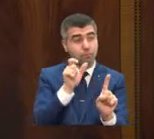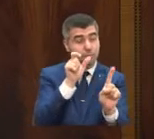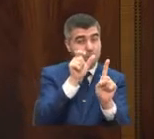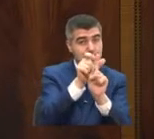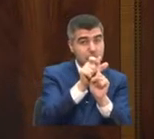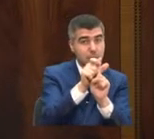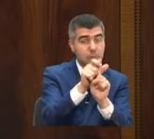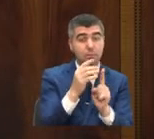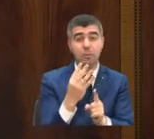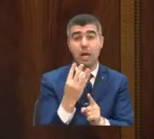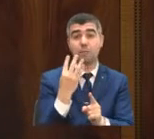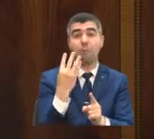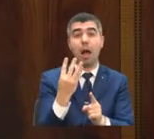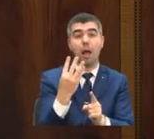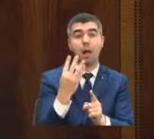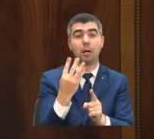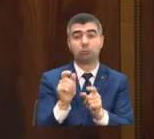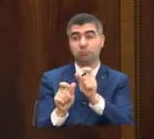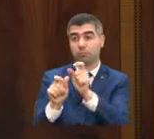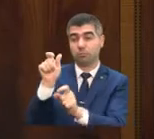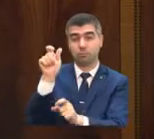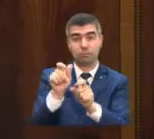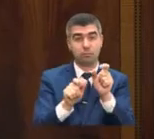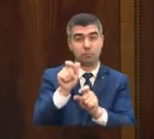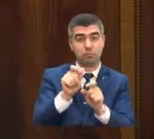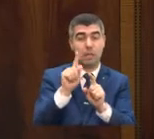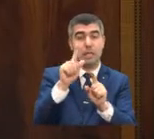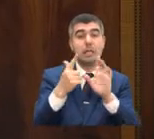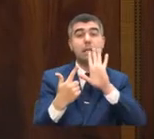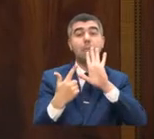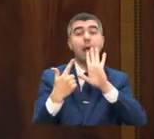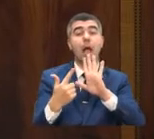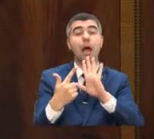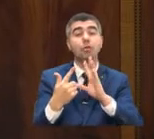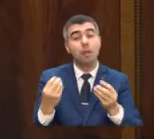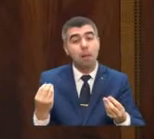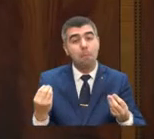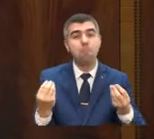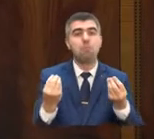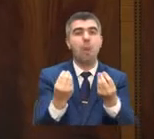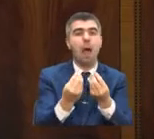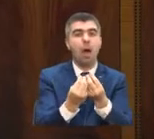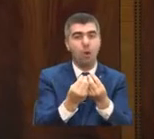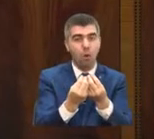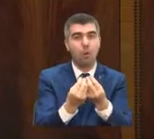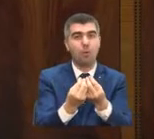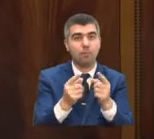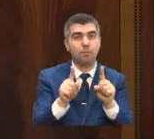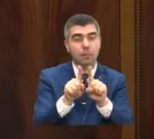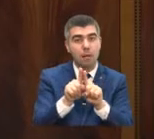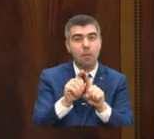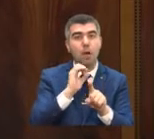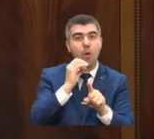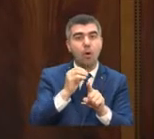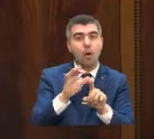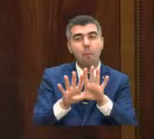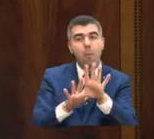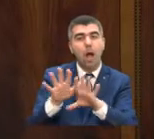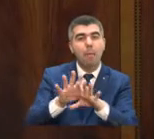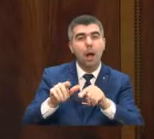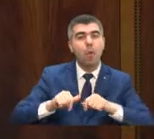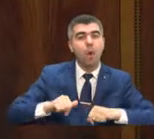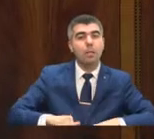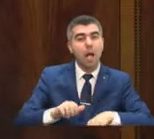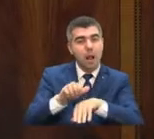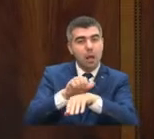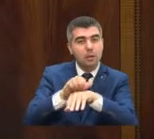المتورطين الذين لهم صلة به وعددهم 17، يكون المكتب المركزي للأبحاث القضائية التابع للمديرية العامة لمراقبة